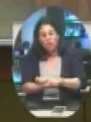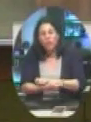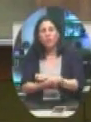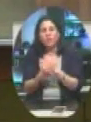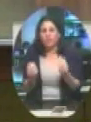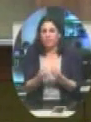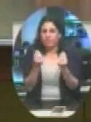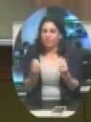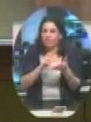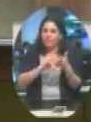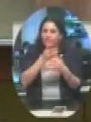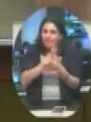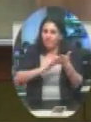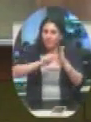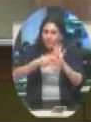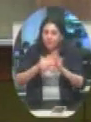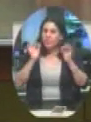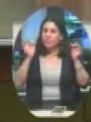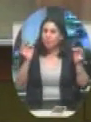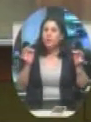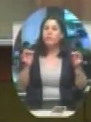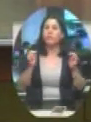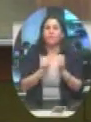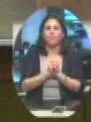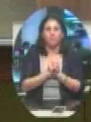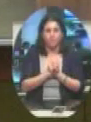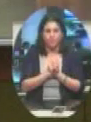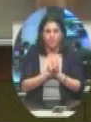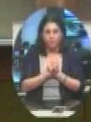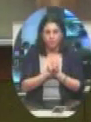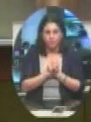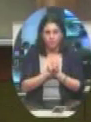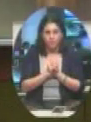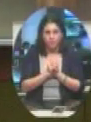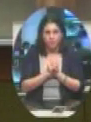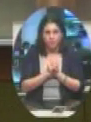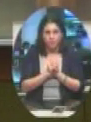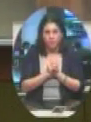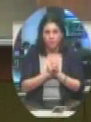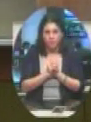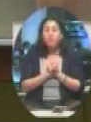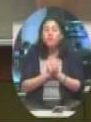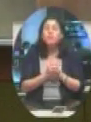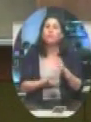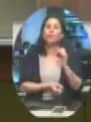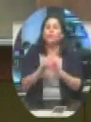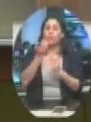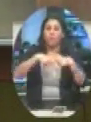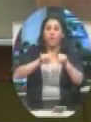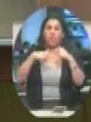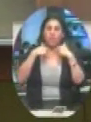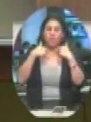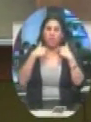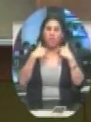כחלק מהמדיניות הרשמית המובנת של המשרד. נוצרה ועדת הסדרה. ועדת ההסדרה